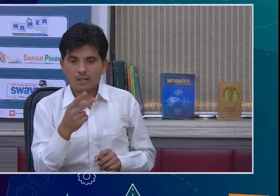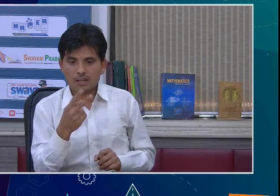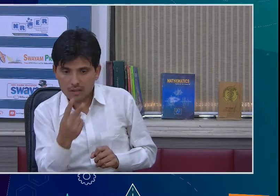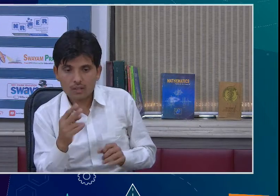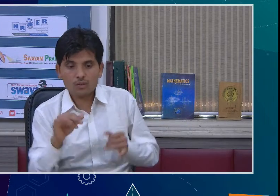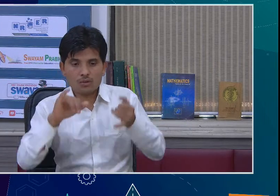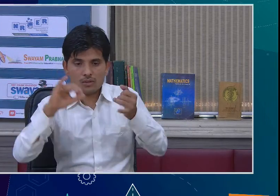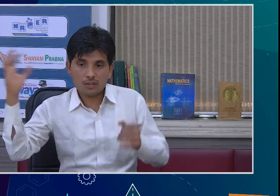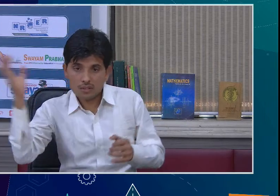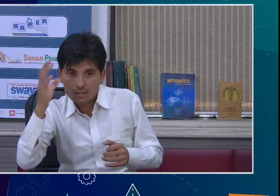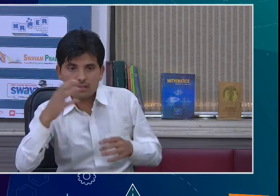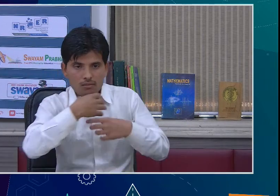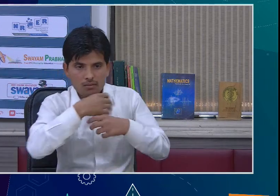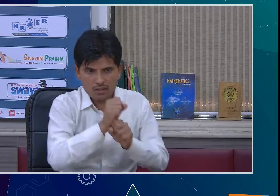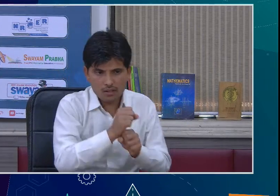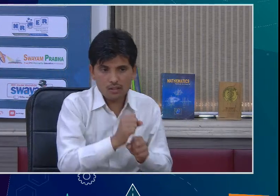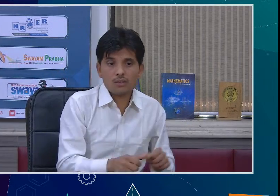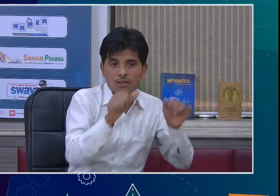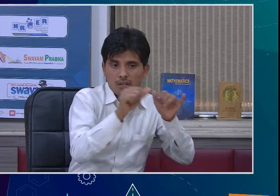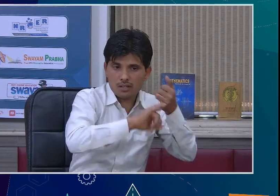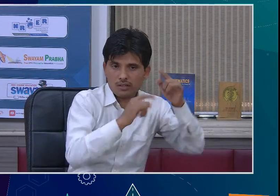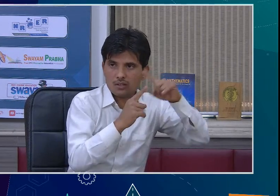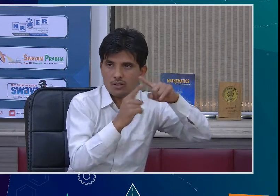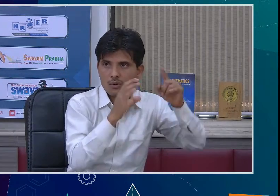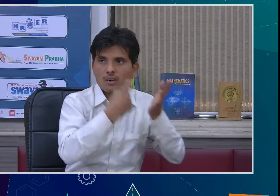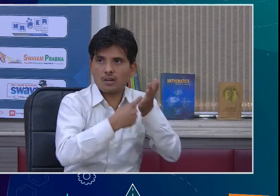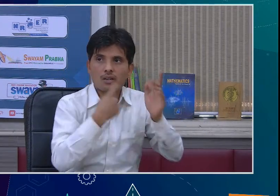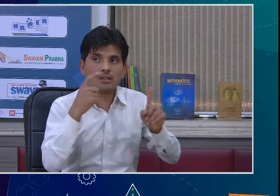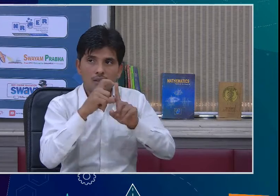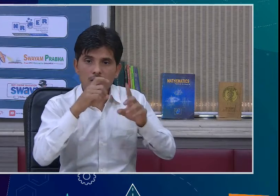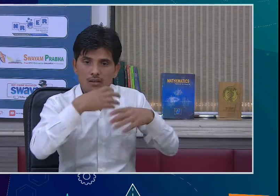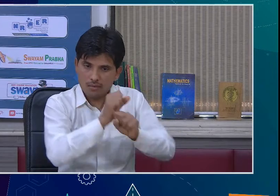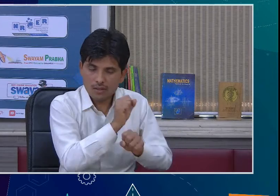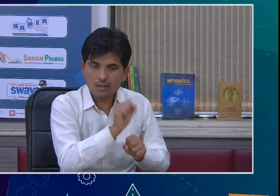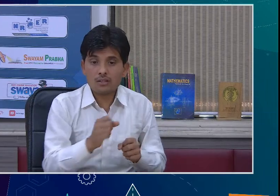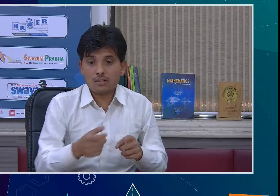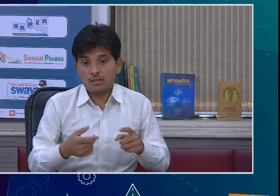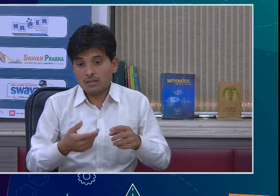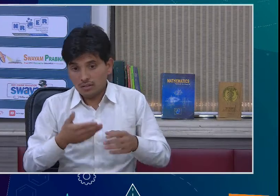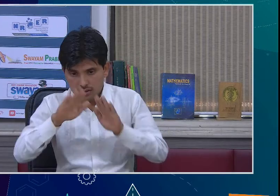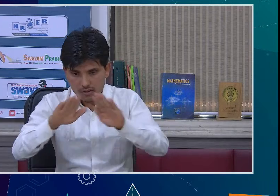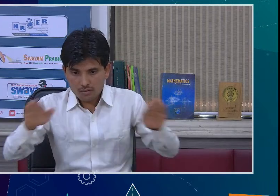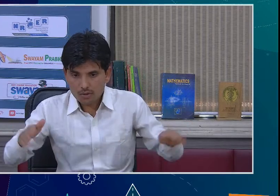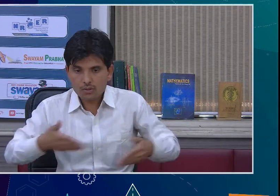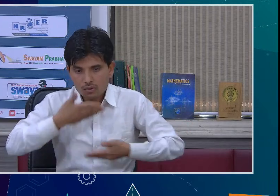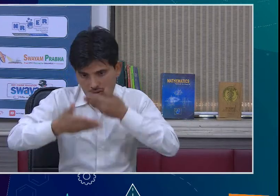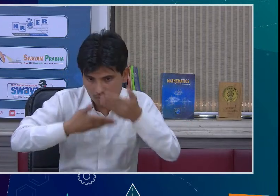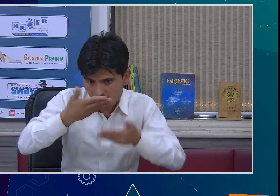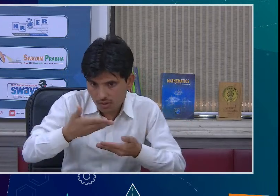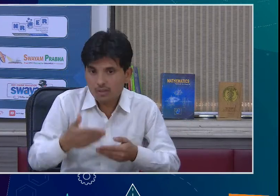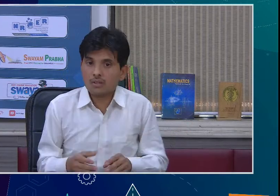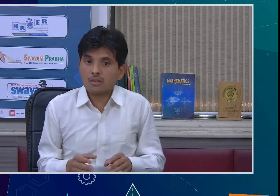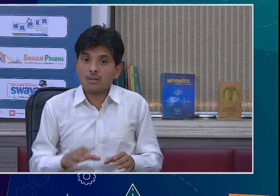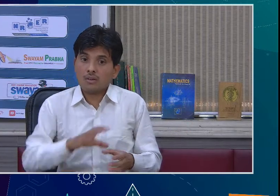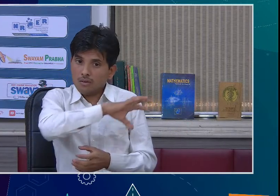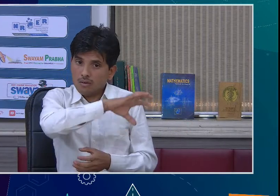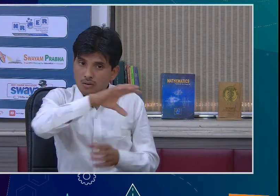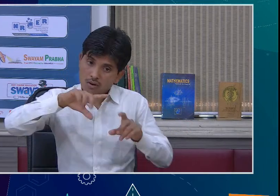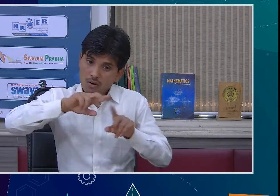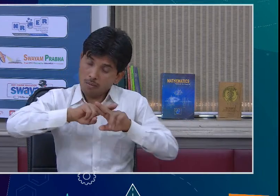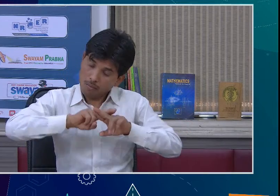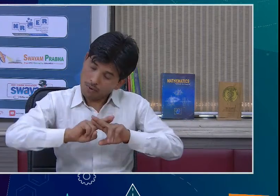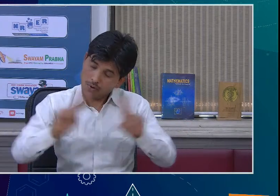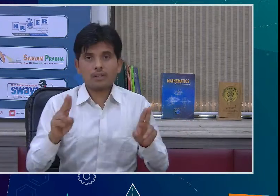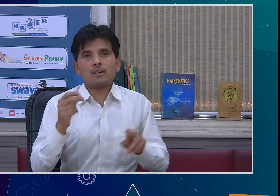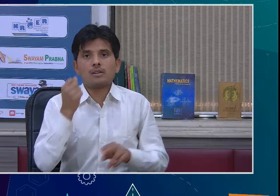एस्टेरॉइड बनाया जाए, एक को मीटेरोइड बनाया जाए, और इसके माध्यम से बच्चों को समझाने की कोशिश की जाए पूरा सोलर सिस्टम? परफेक्ट,